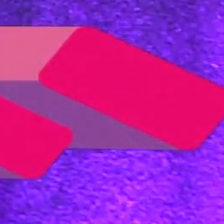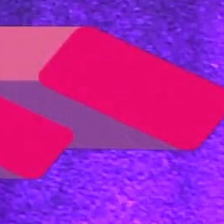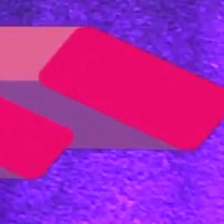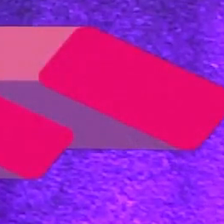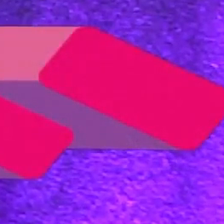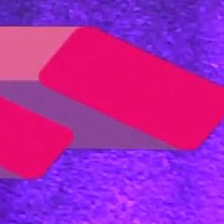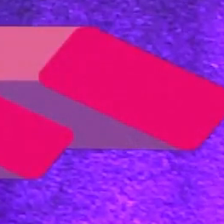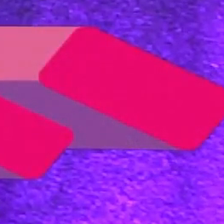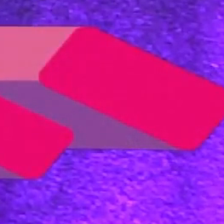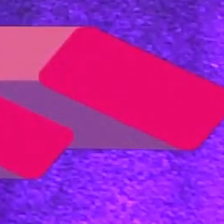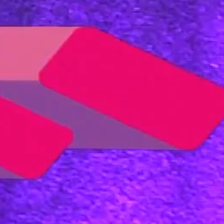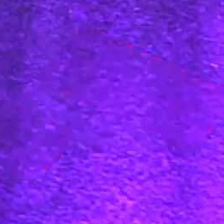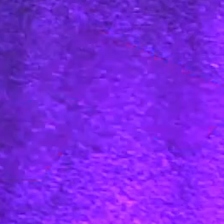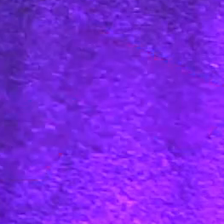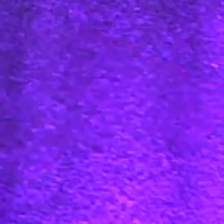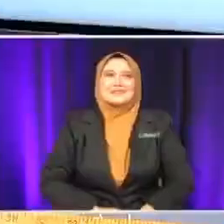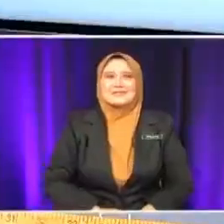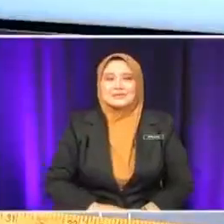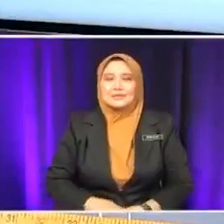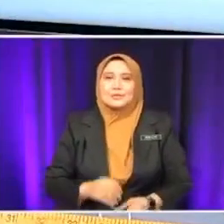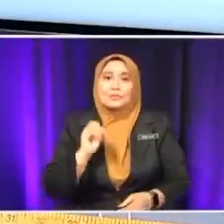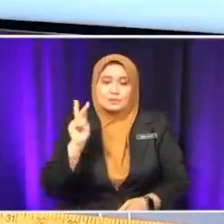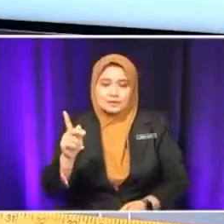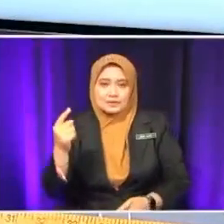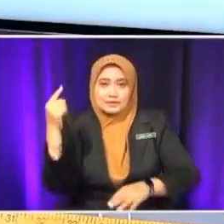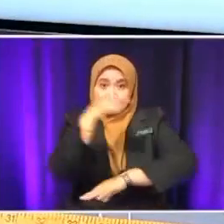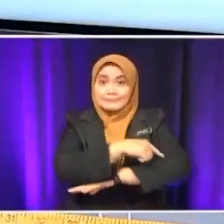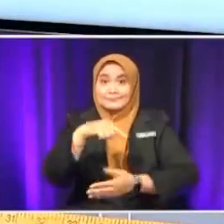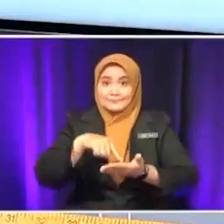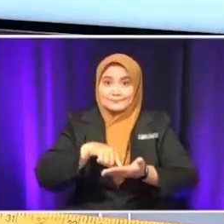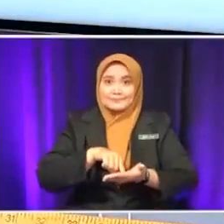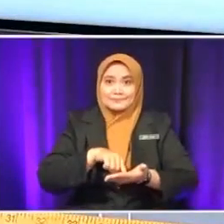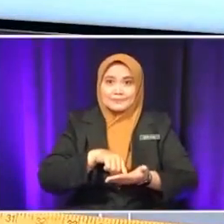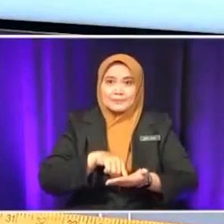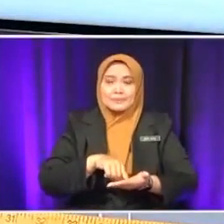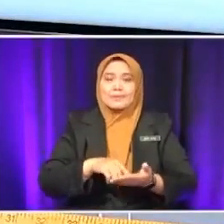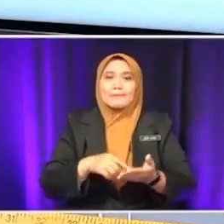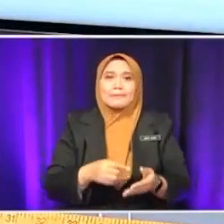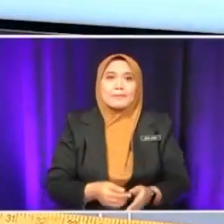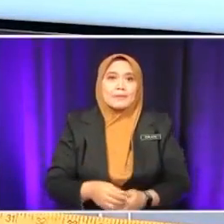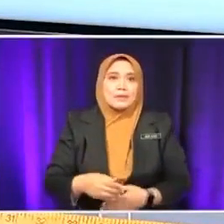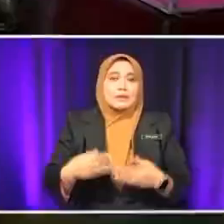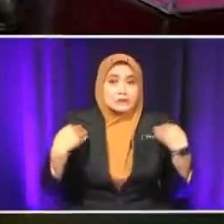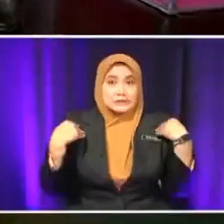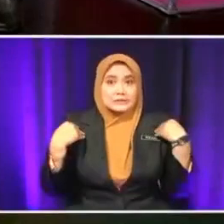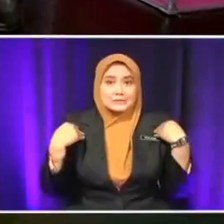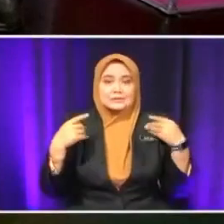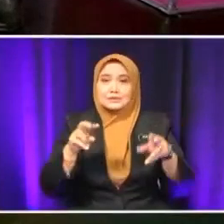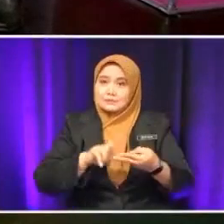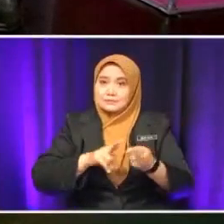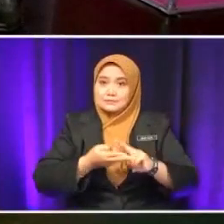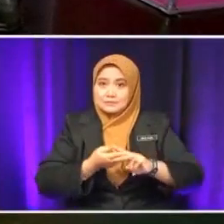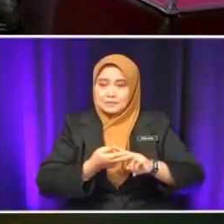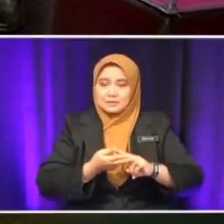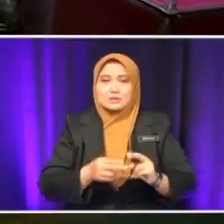khabar? Okey, baiklah. Cikgu Hadi, saya dengar hari ini Abang Chris ada rakan sekelas kan cikgu? Betul. Okey, mungkin cikgu